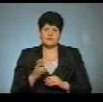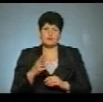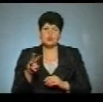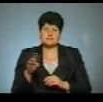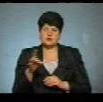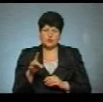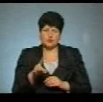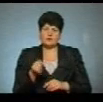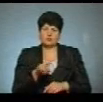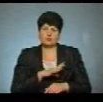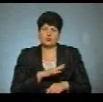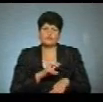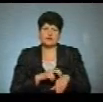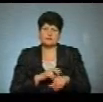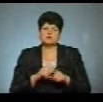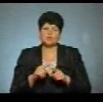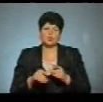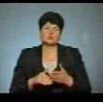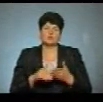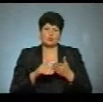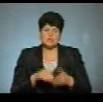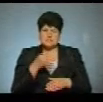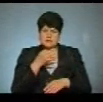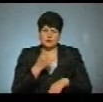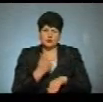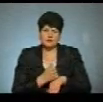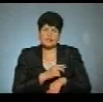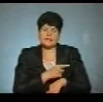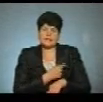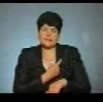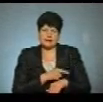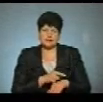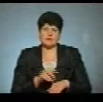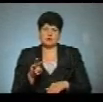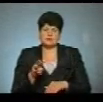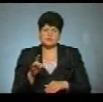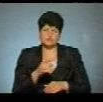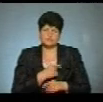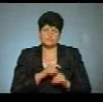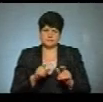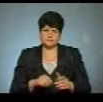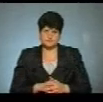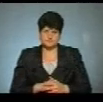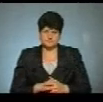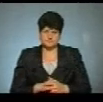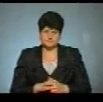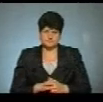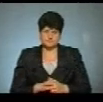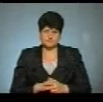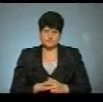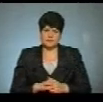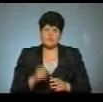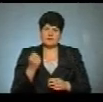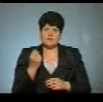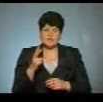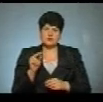Він був фельдшером швидкої допомоги, розповіла головна лікарка Монастирської районної лікарні Стефанія Підгірна. З 12-го